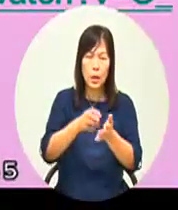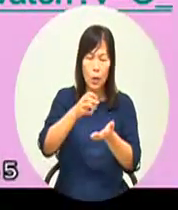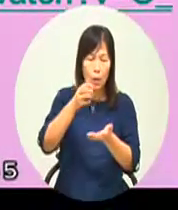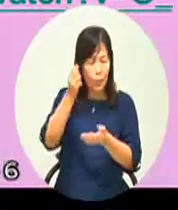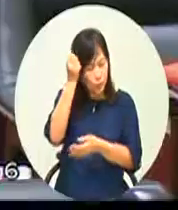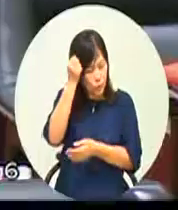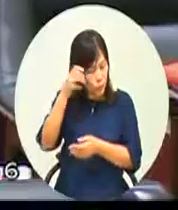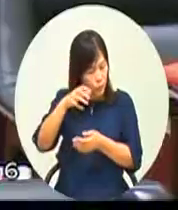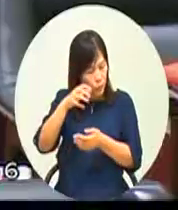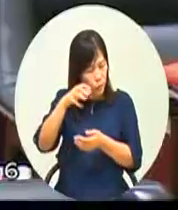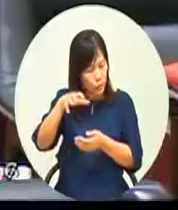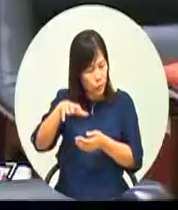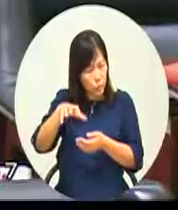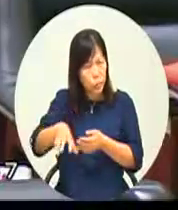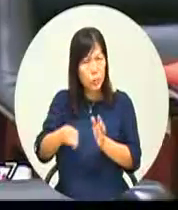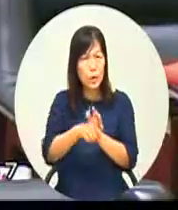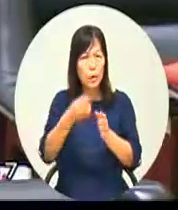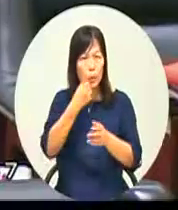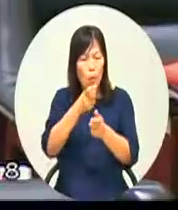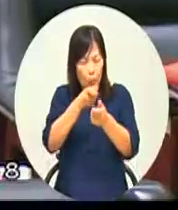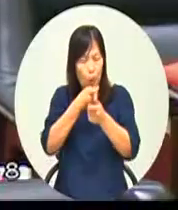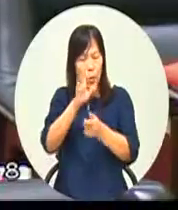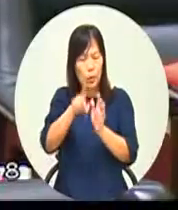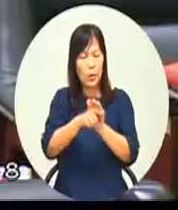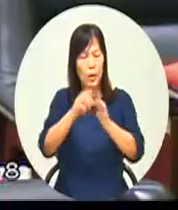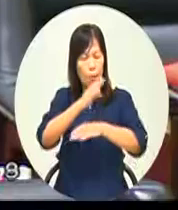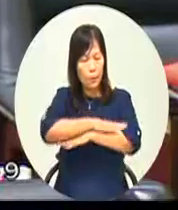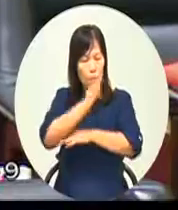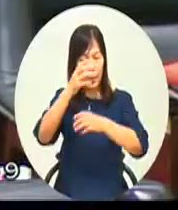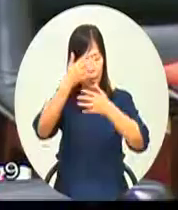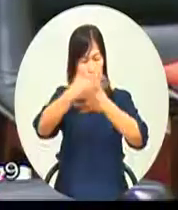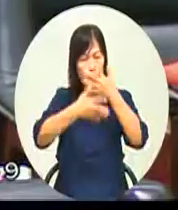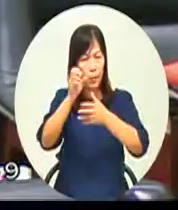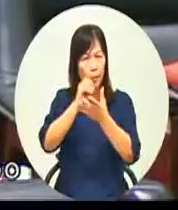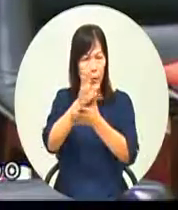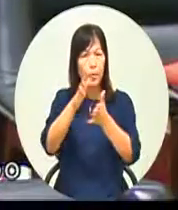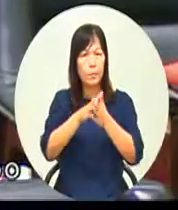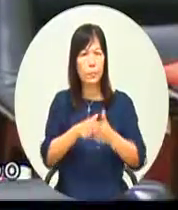人气哦。那我们看一个影片新闻报道，请播。